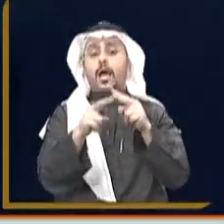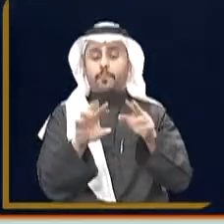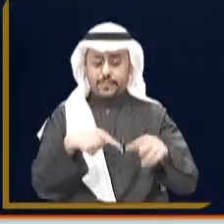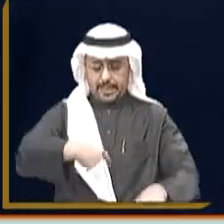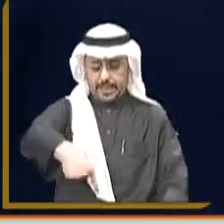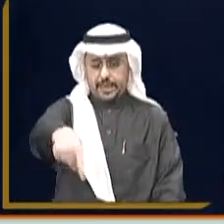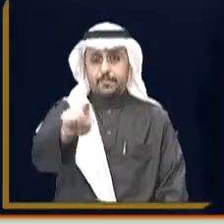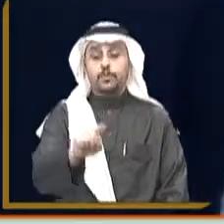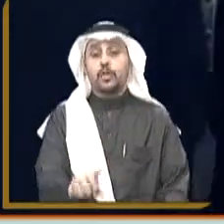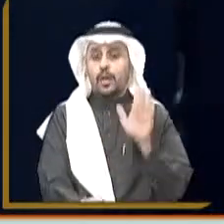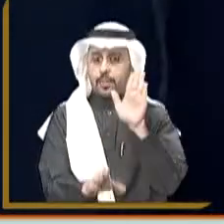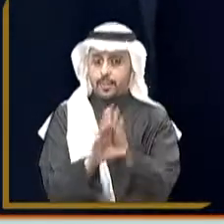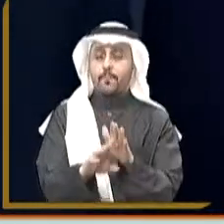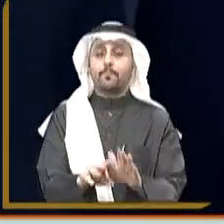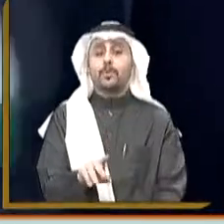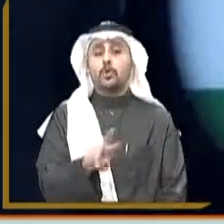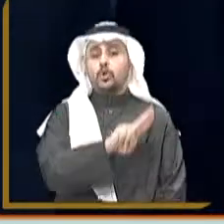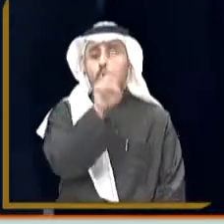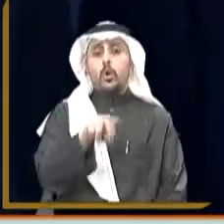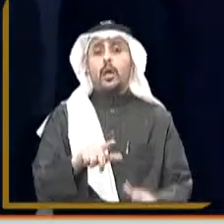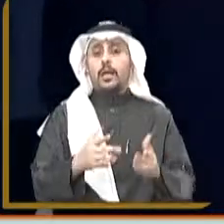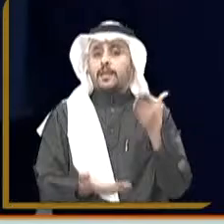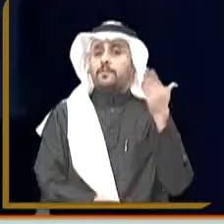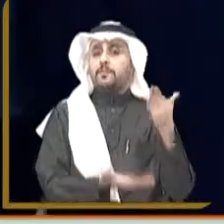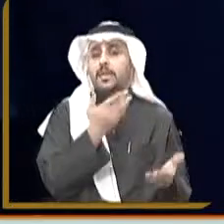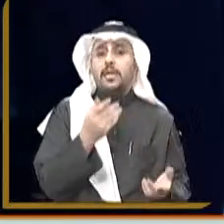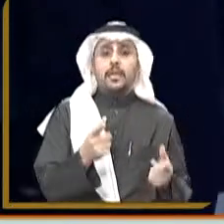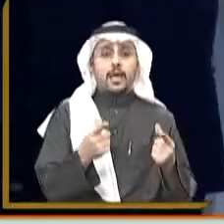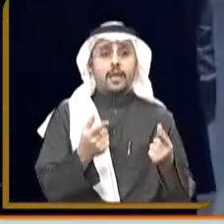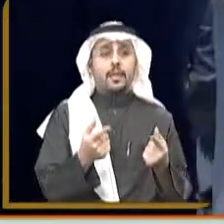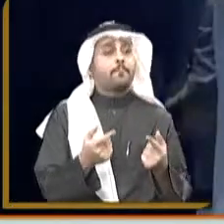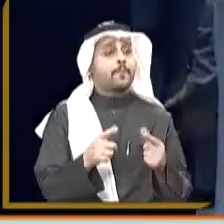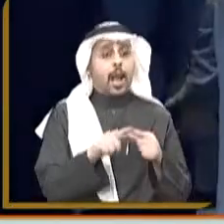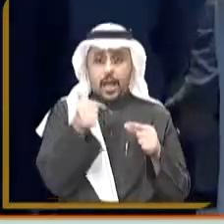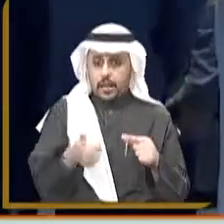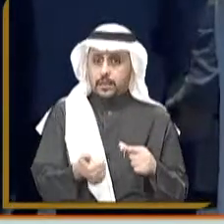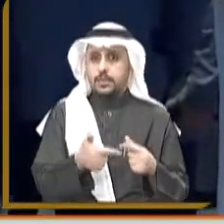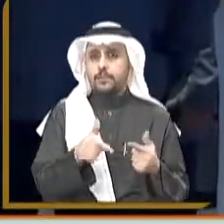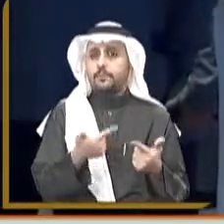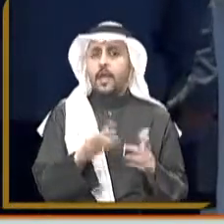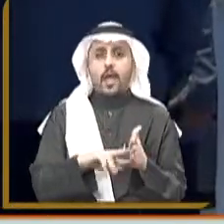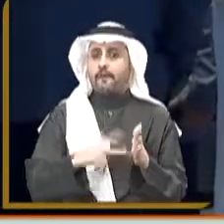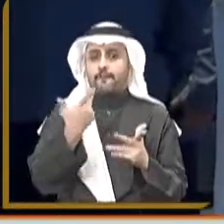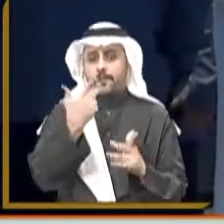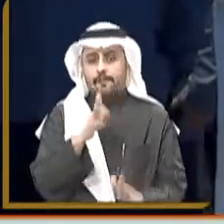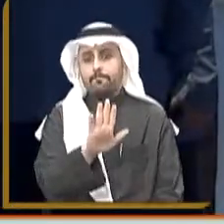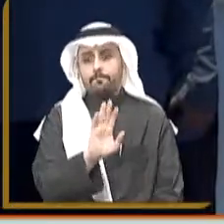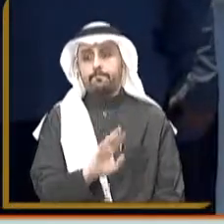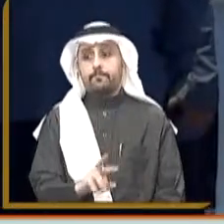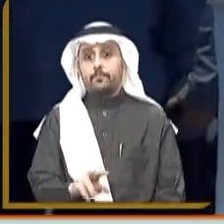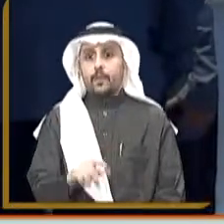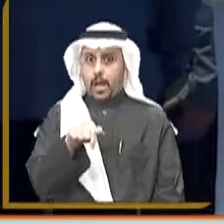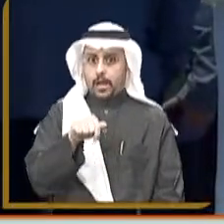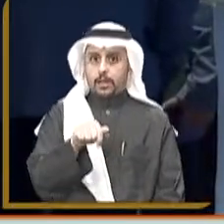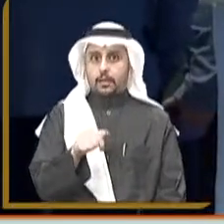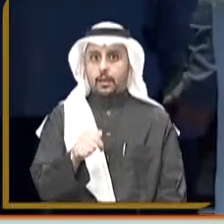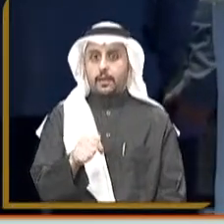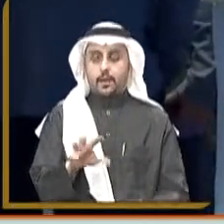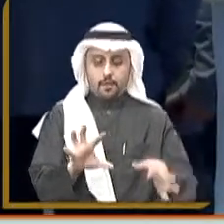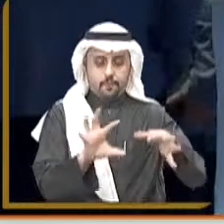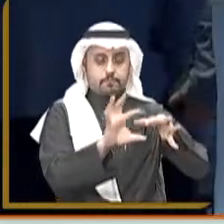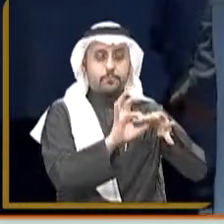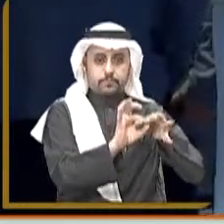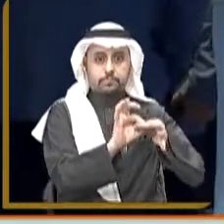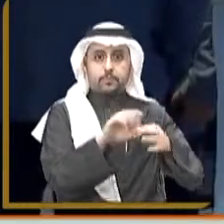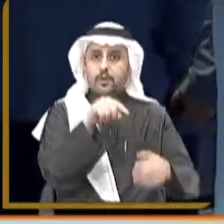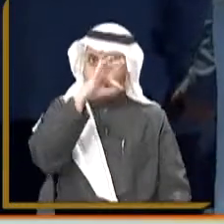مقدار الوفرات الاقتصادية لدول الخليج. طبعا من أهم الوفرات الاقتصادية أن الربط الكهربائي